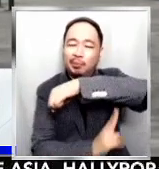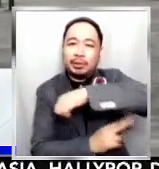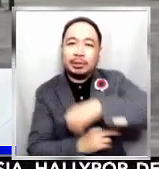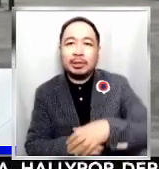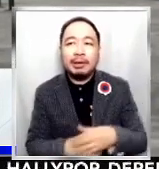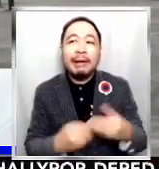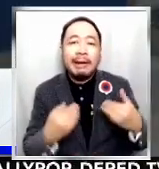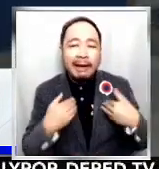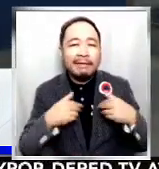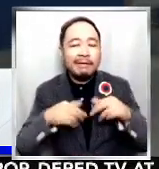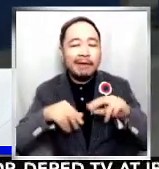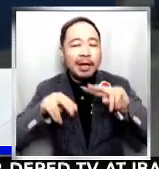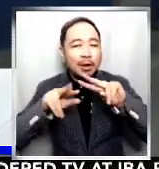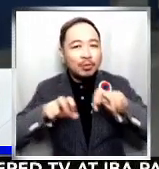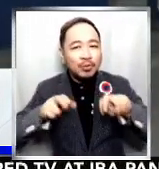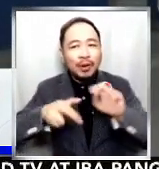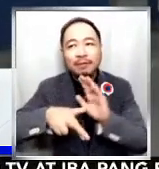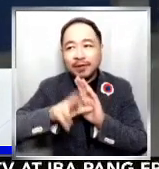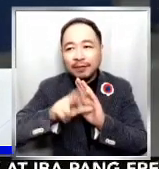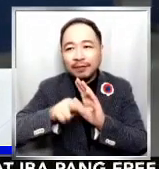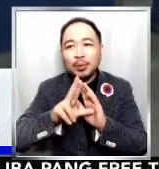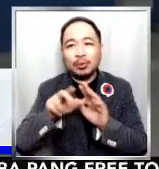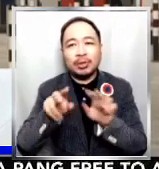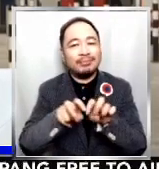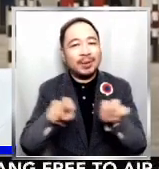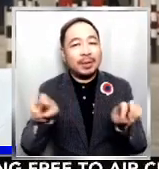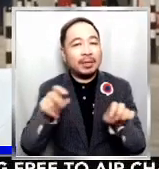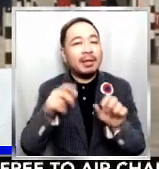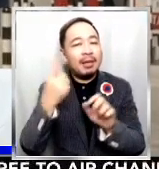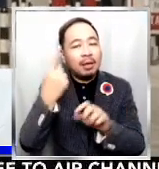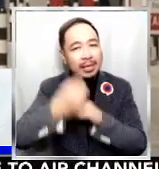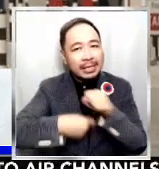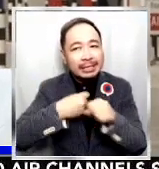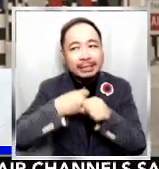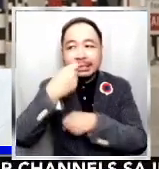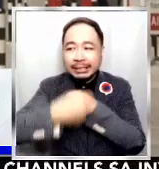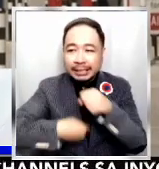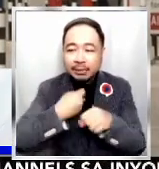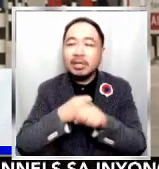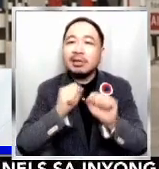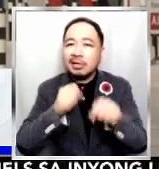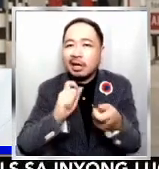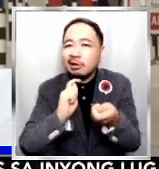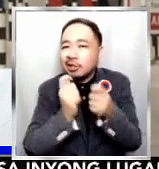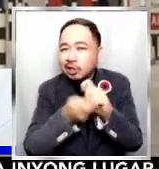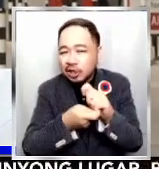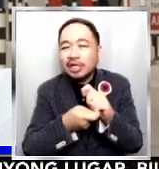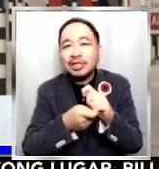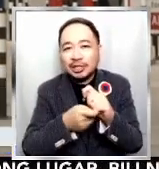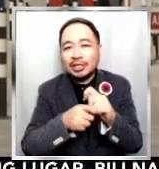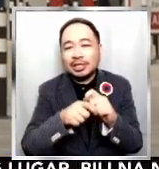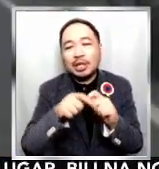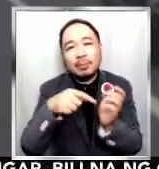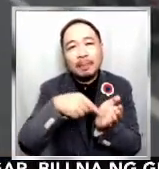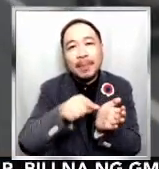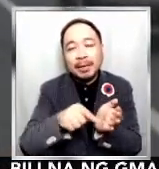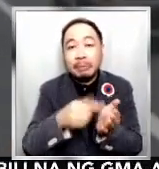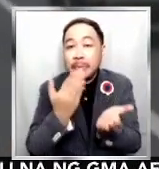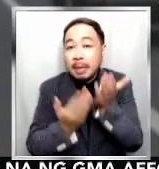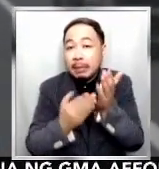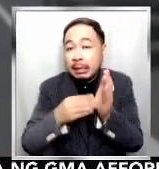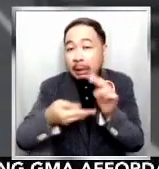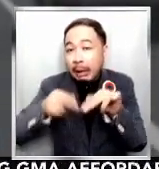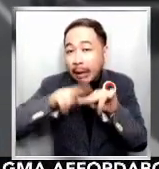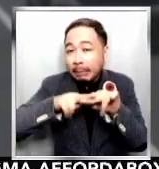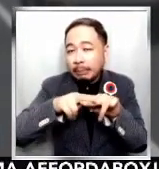TRB taon-taon, kaya pwede pang magbago ang toll rate. Yun nga lang, pwedeng bumaba, pwede rin tumaas. Sa ngayon,